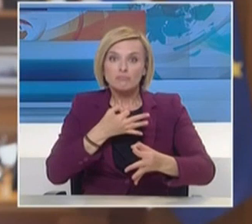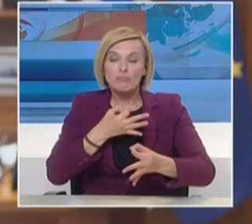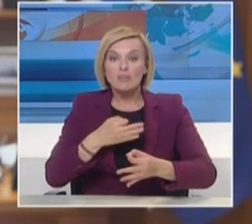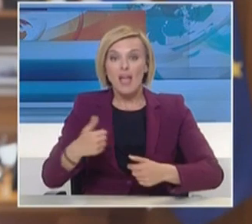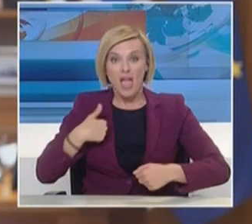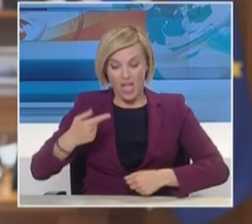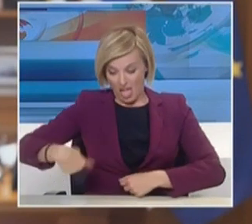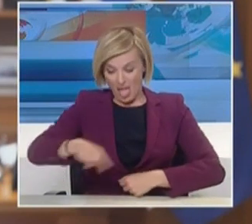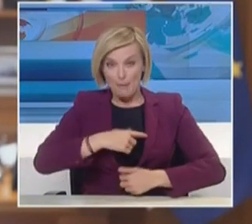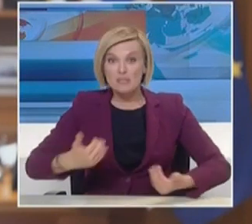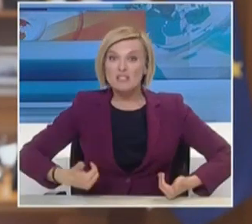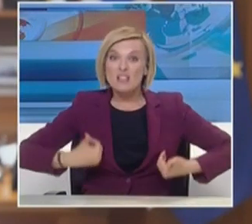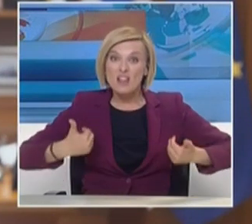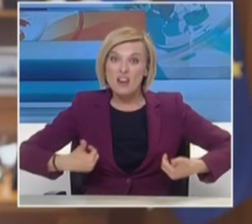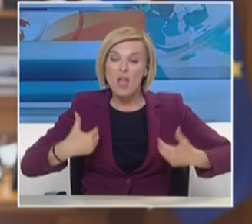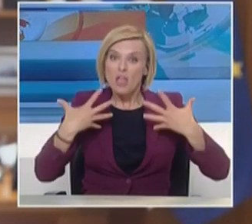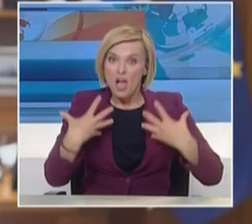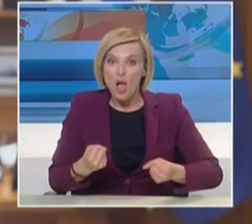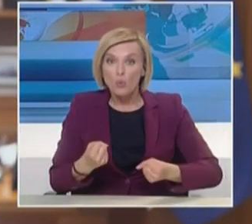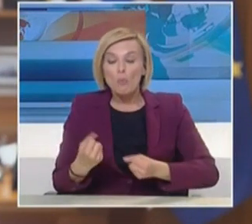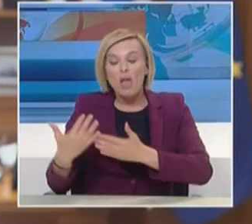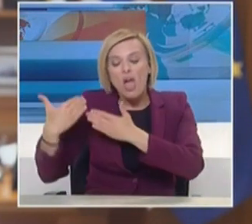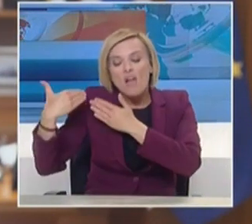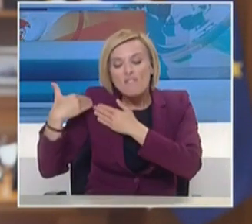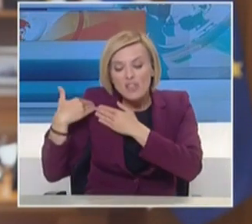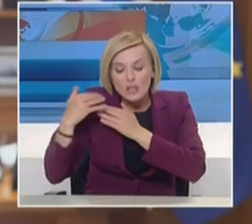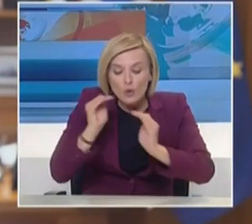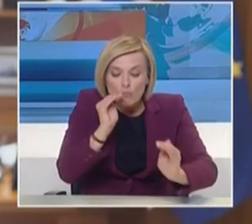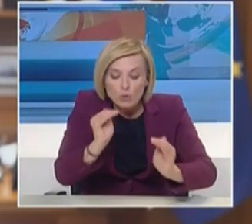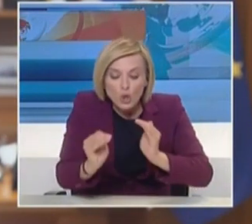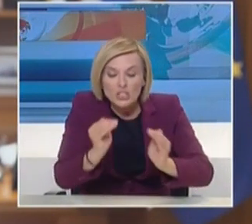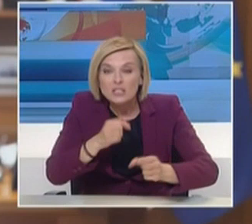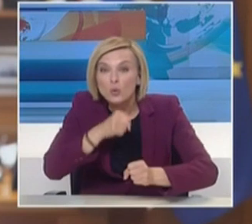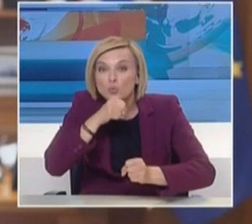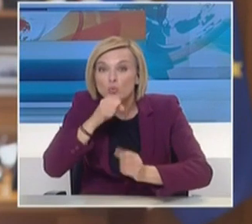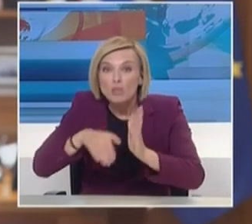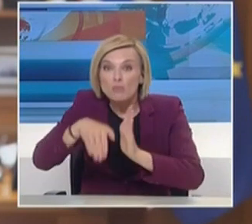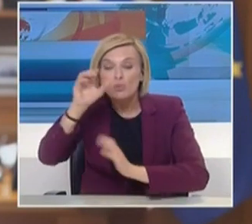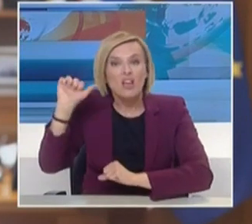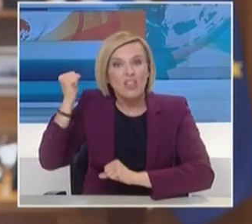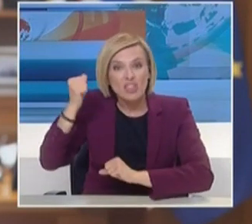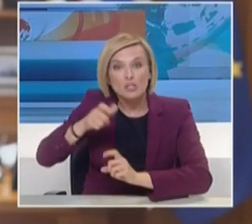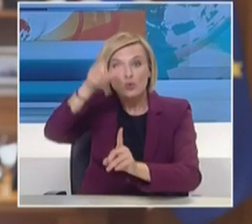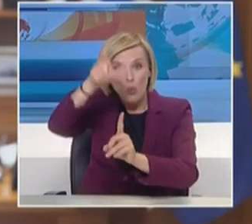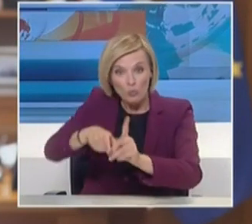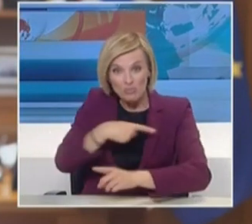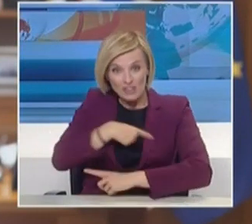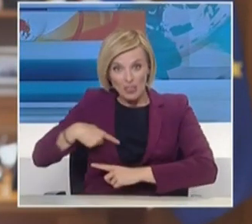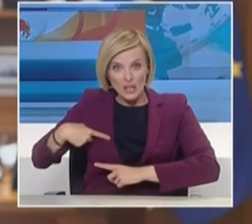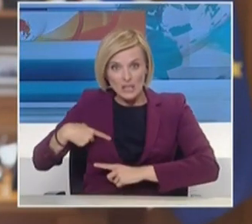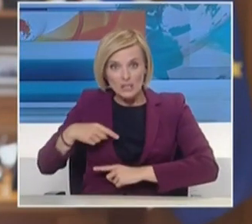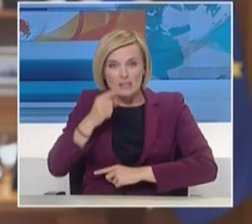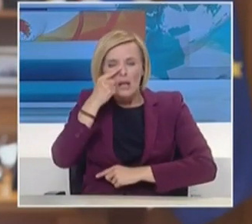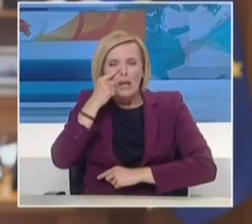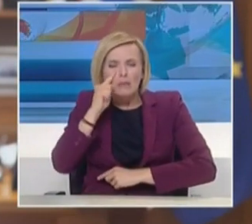ηλικιωμένους. Με ένα κόμπο στο λαιμό. Ας γίνει αυτή η συναισθηματική αντίδραση ενός ανθρώπου που σηκώνει τεράστιο βάρος.